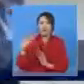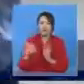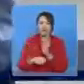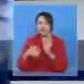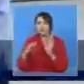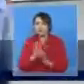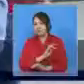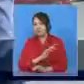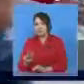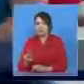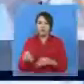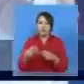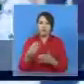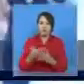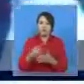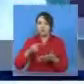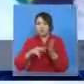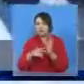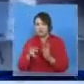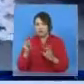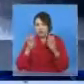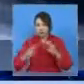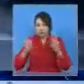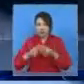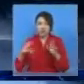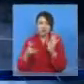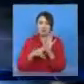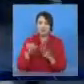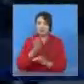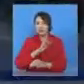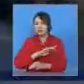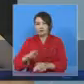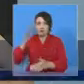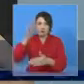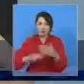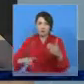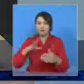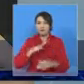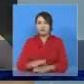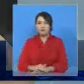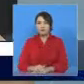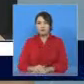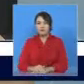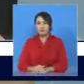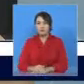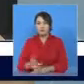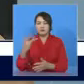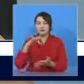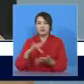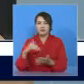теңге, үйлестіру кеңесінің жоспардан тыс тексеруінен соң 8 миллион теңге айыппұл салынды. Соңғы